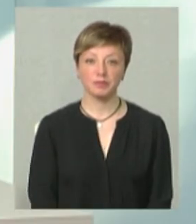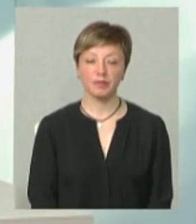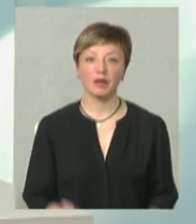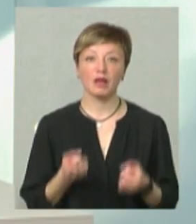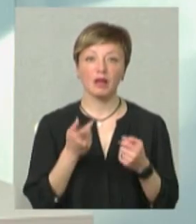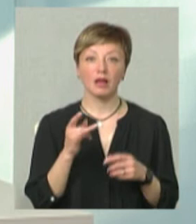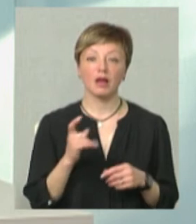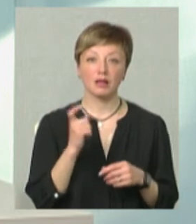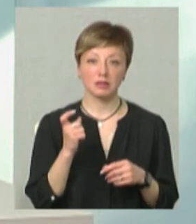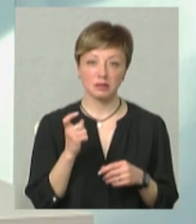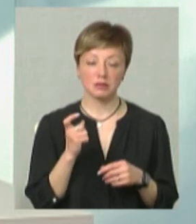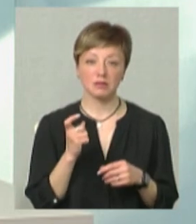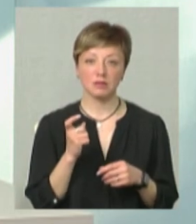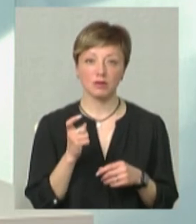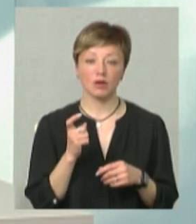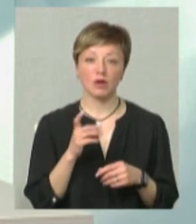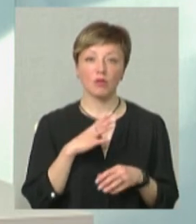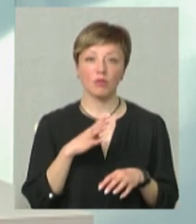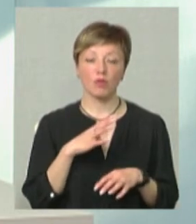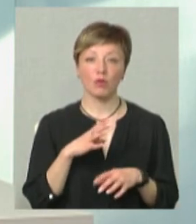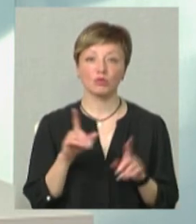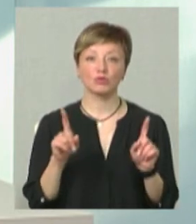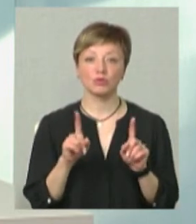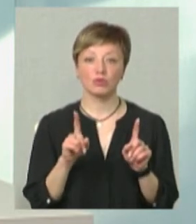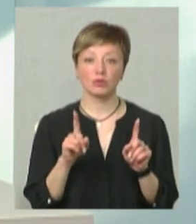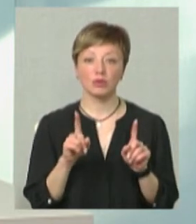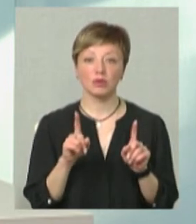Кілька разів прозвучало те, пролунало, що